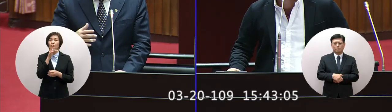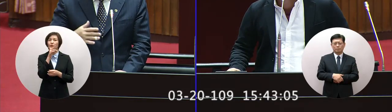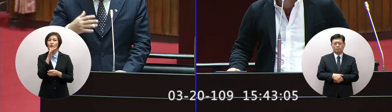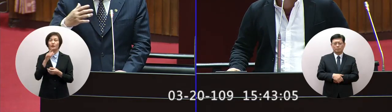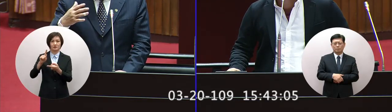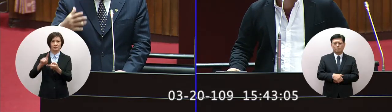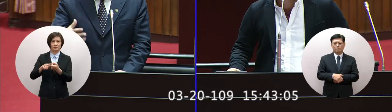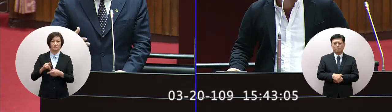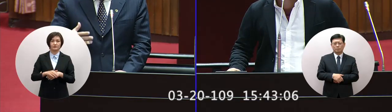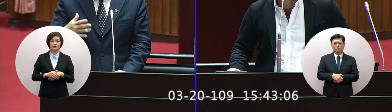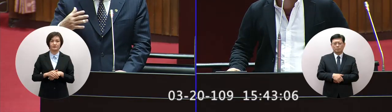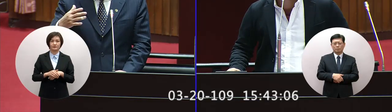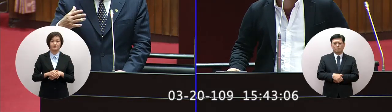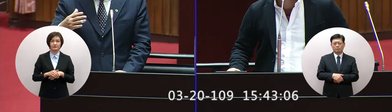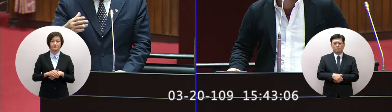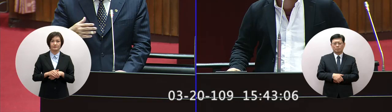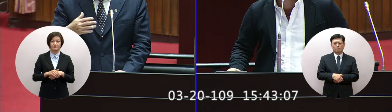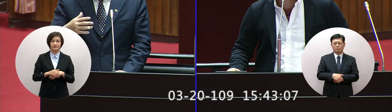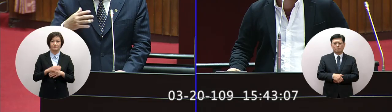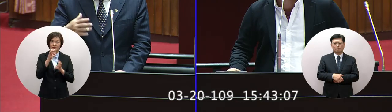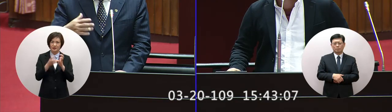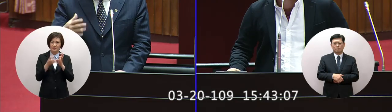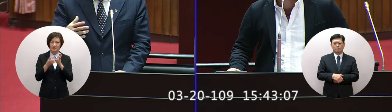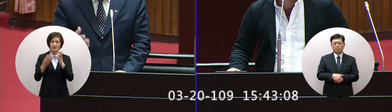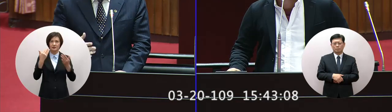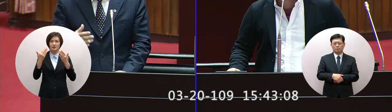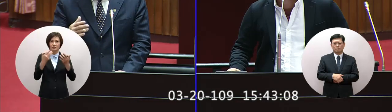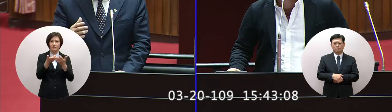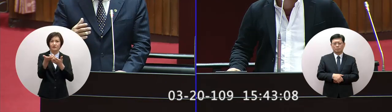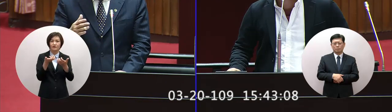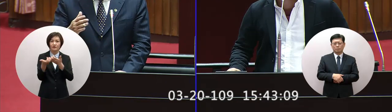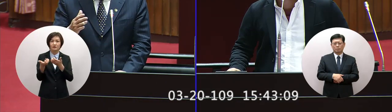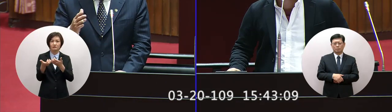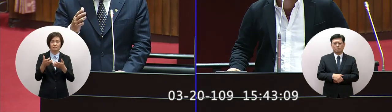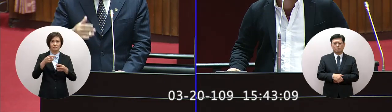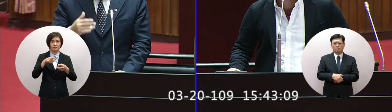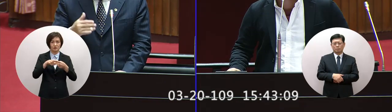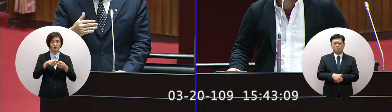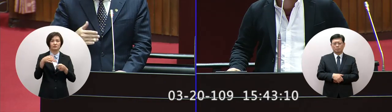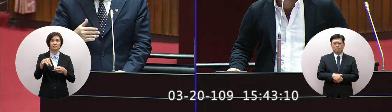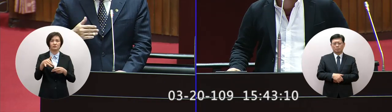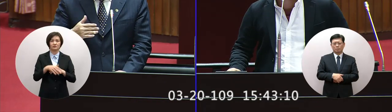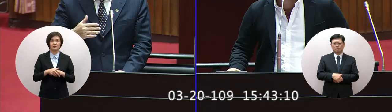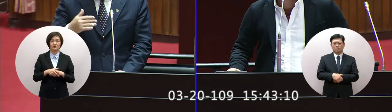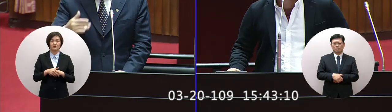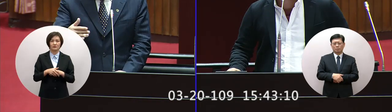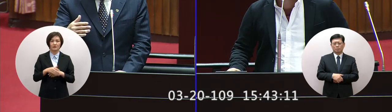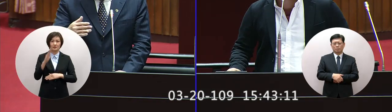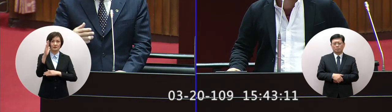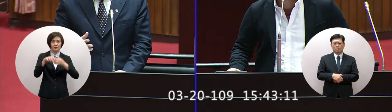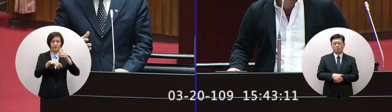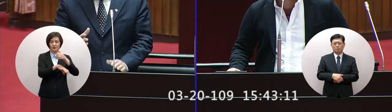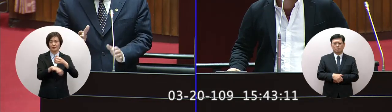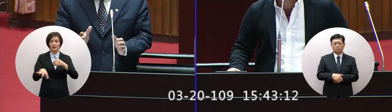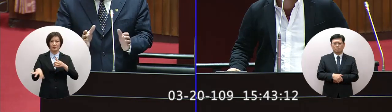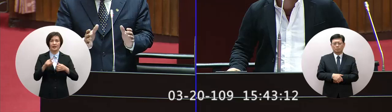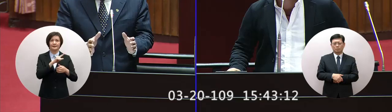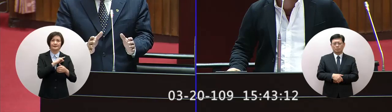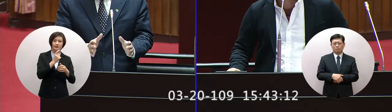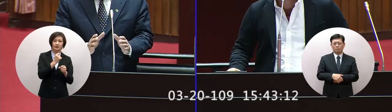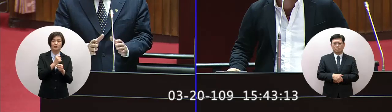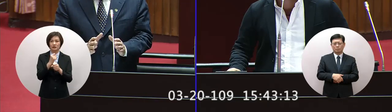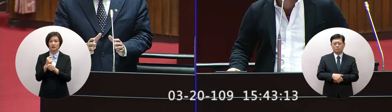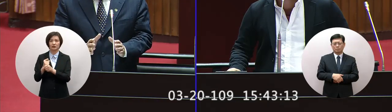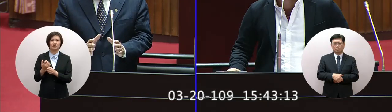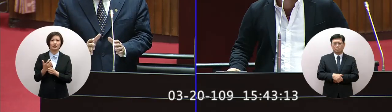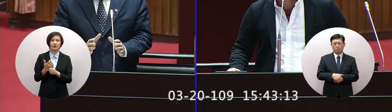它没有一个比较明确的分工跟责任，所以也许各部门都照能力去提，但是对于总